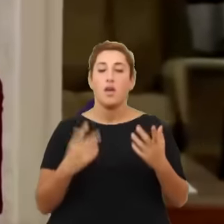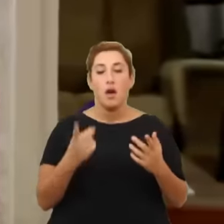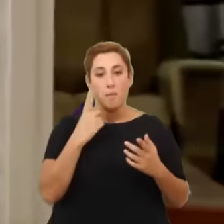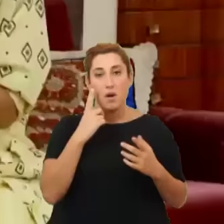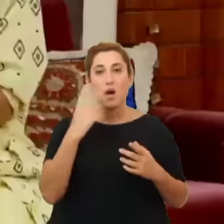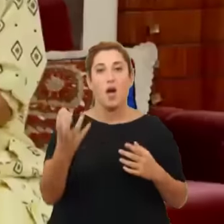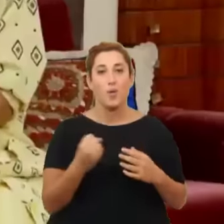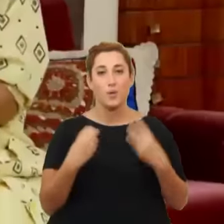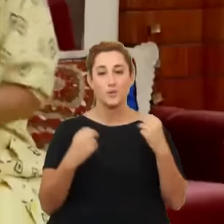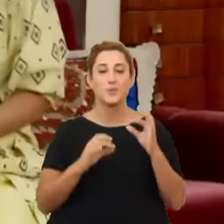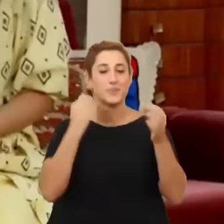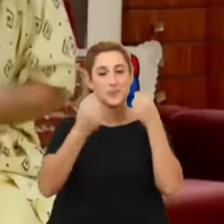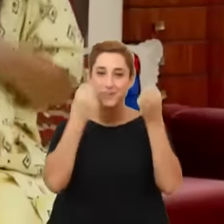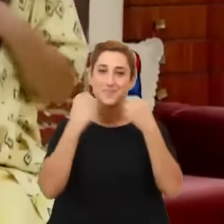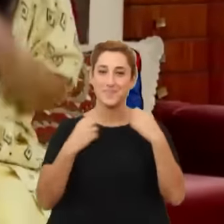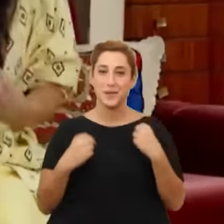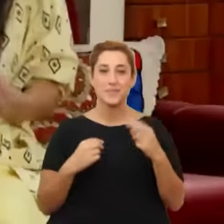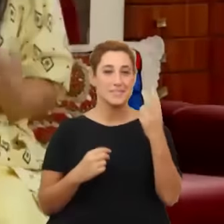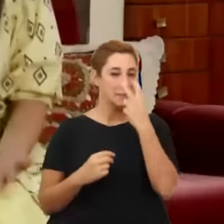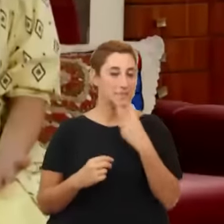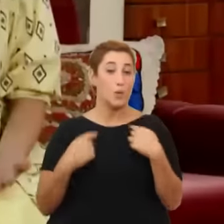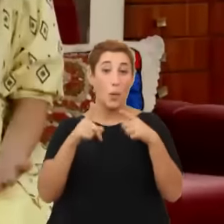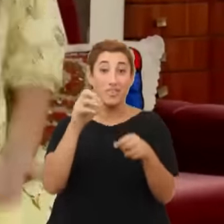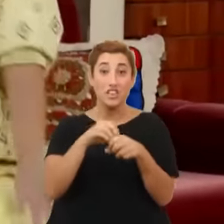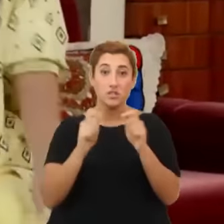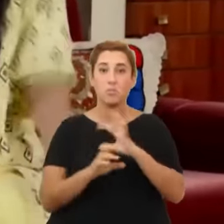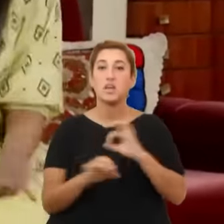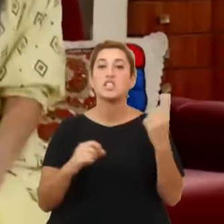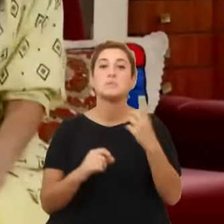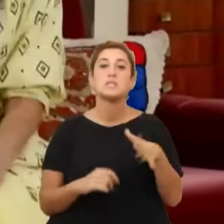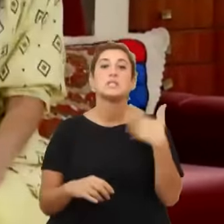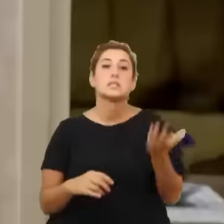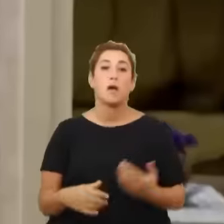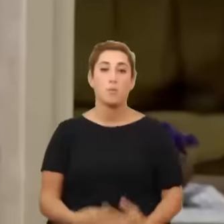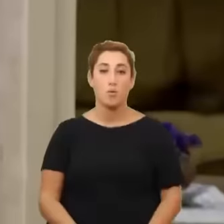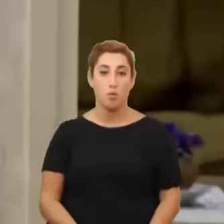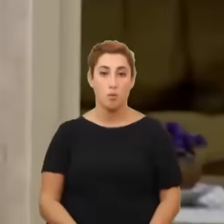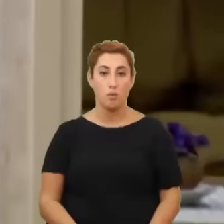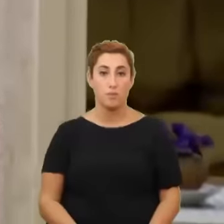bak, alıyorum, süsleniyorum, püsleniyorum. Özene bözene onun için hiçbirini istemiyor.